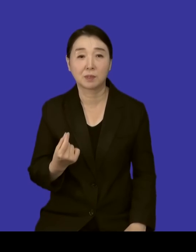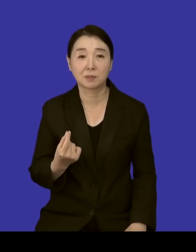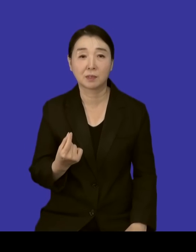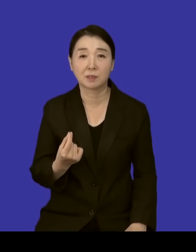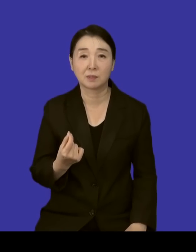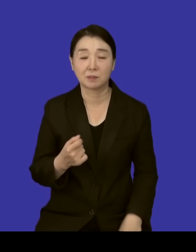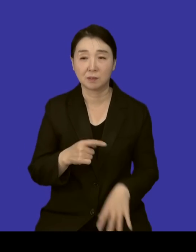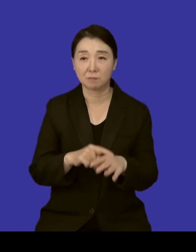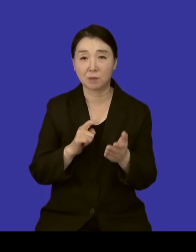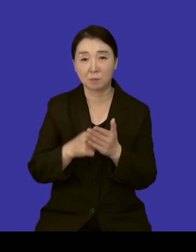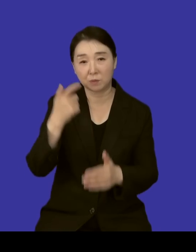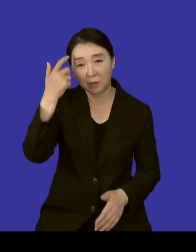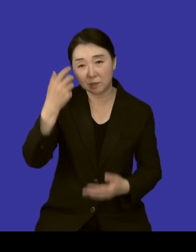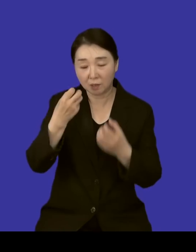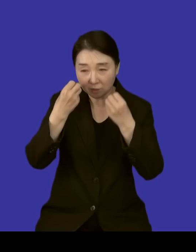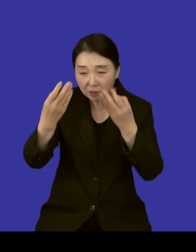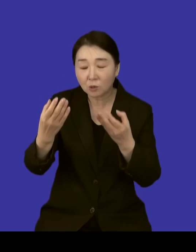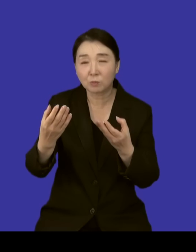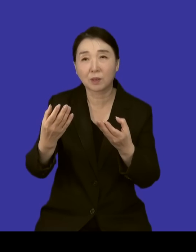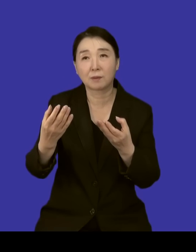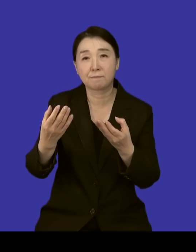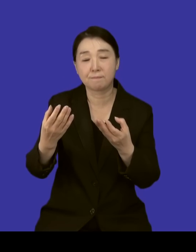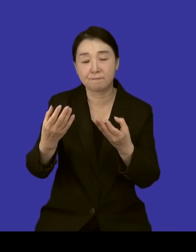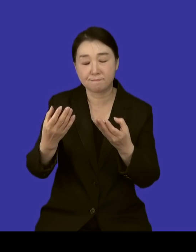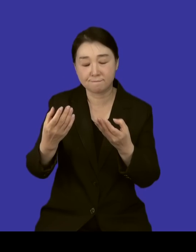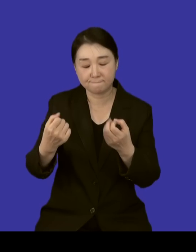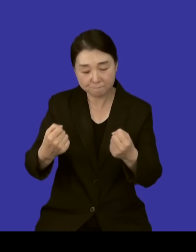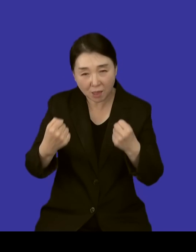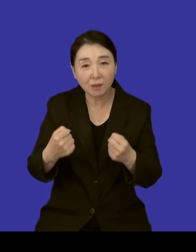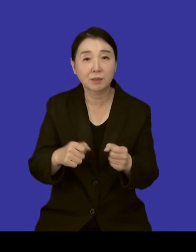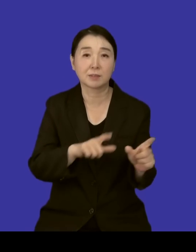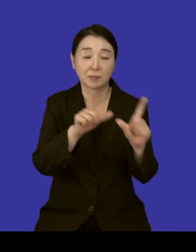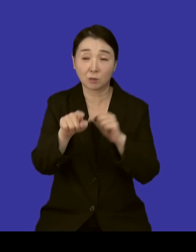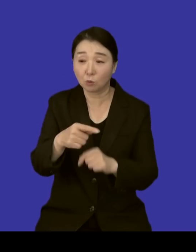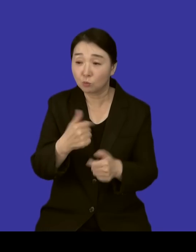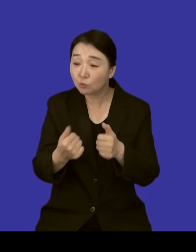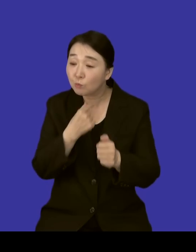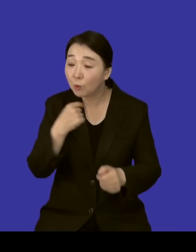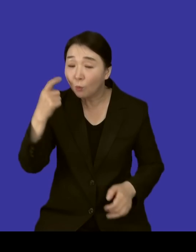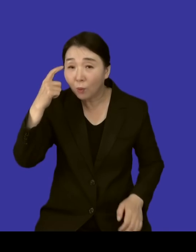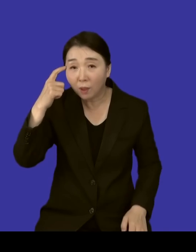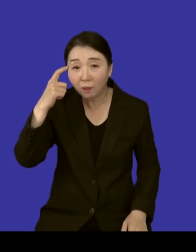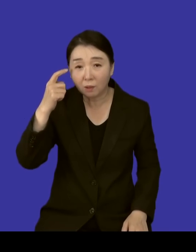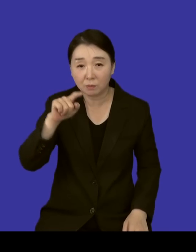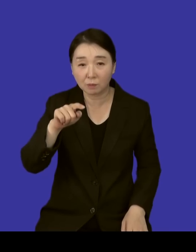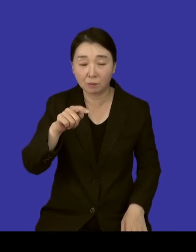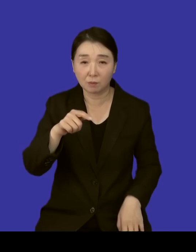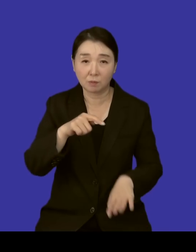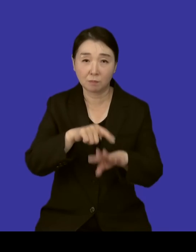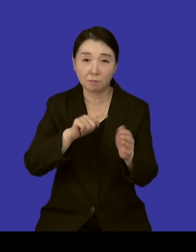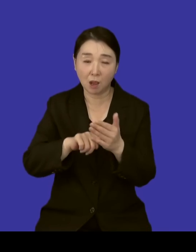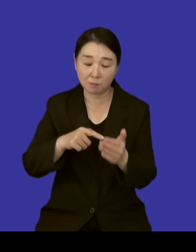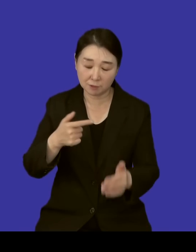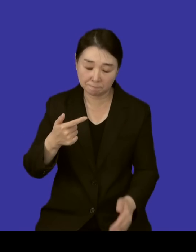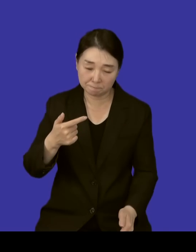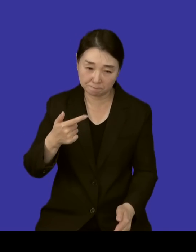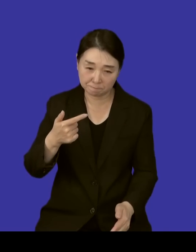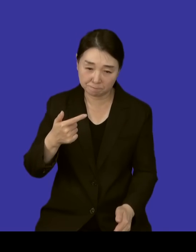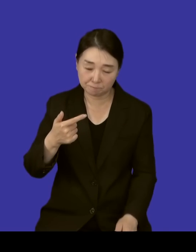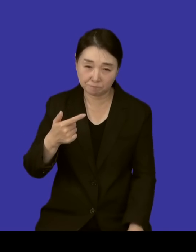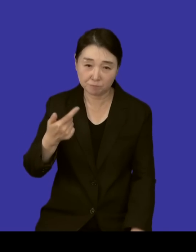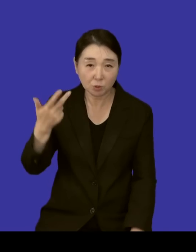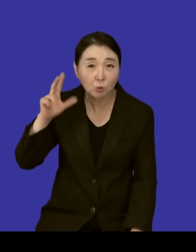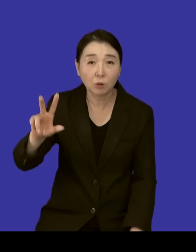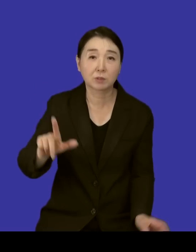그러니까 마음과 영을 새롭게 해서 살았는데 너 왜 죽고자 하느냐? 너는 마음을 돌이키고 살찌니라. 제 질문